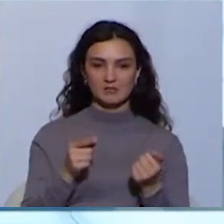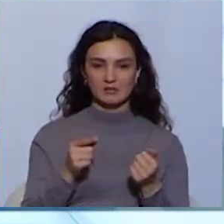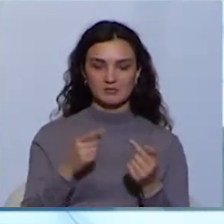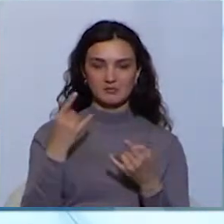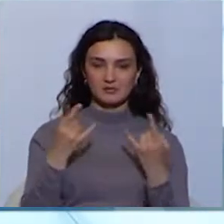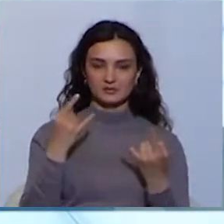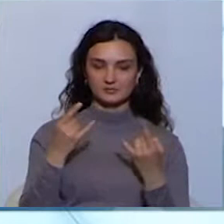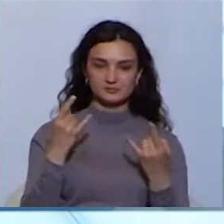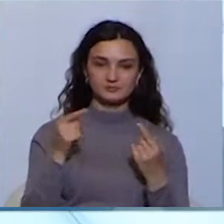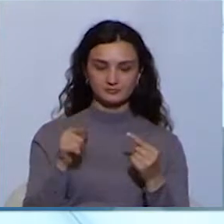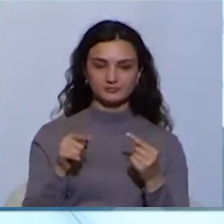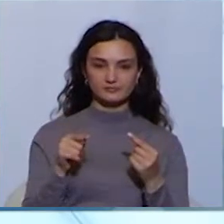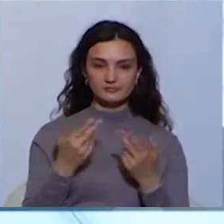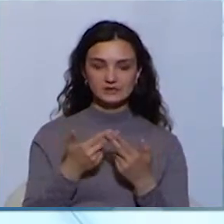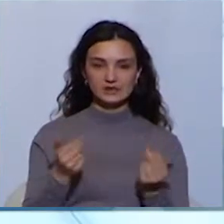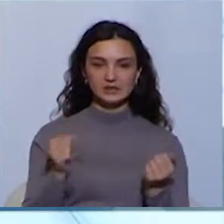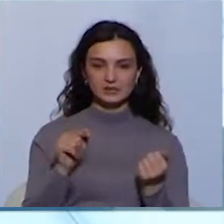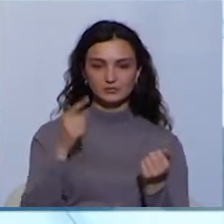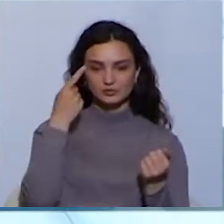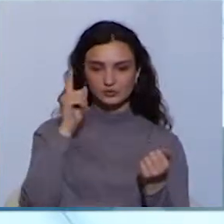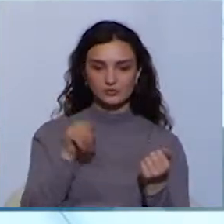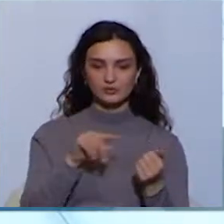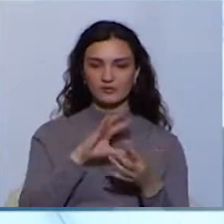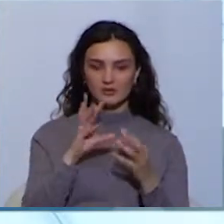მედია გადის ფართო მასებზე. აღიარება, ცნობადობა და